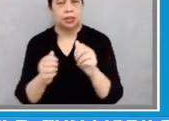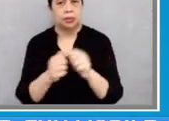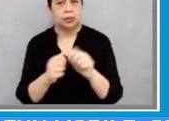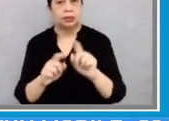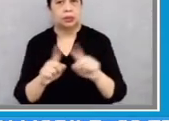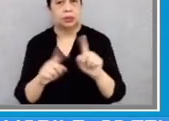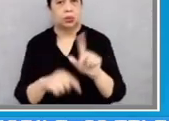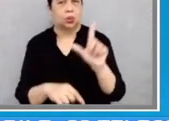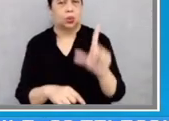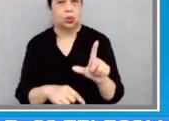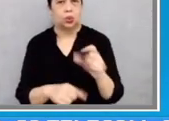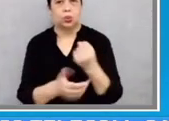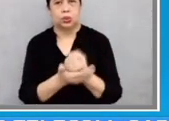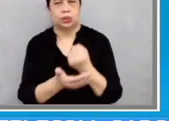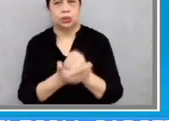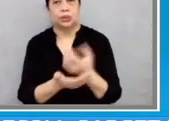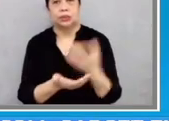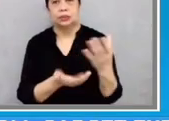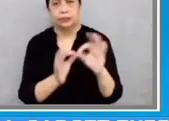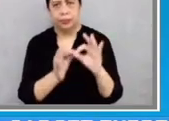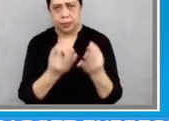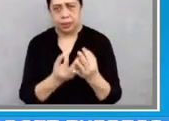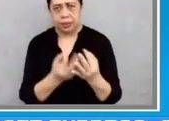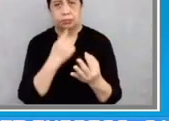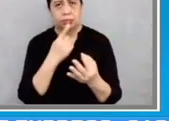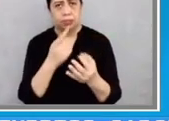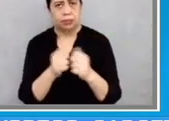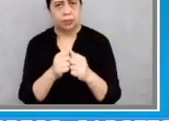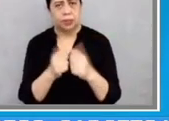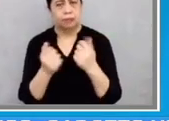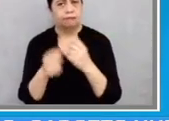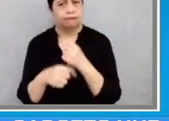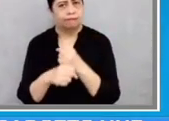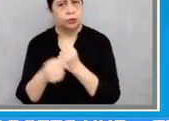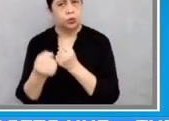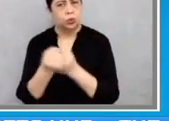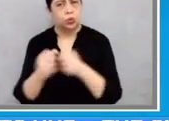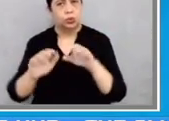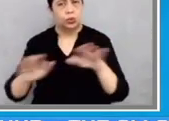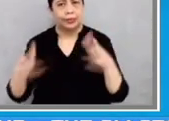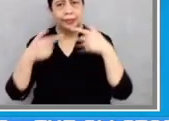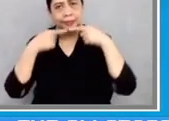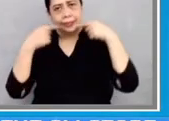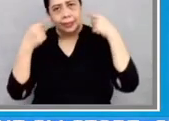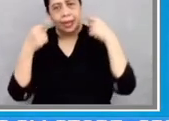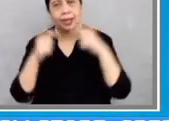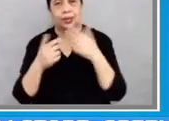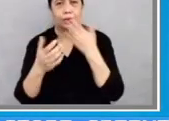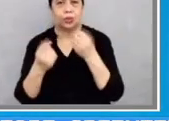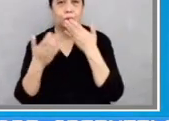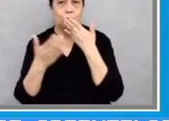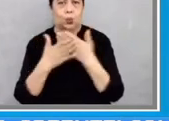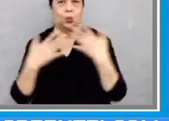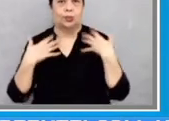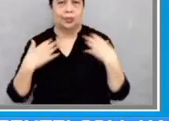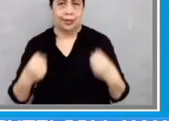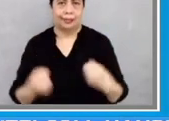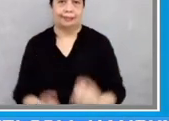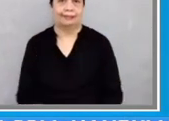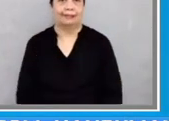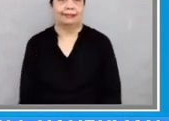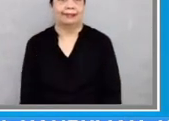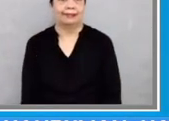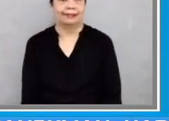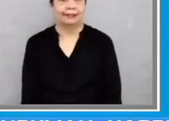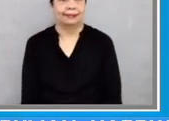low-income families. Sabi ni Jungkook, rooting siya for children to smile in good health. Nelson Canlas, nagbabalita para